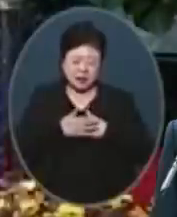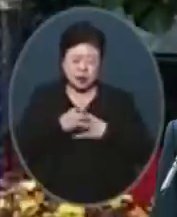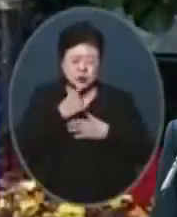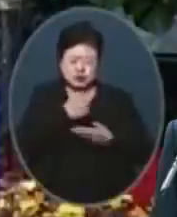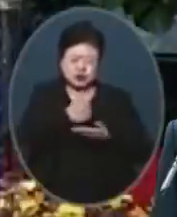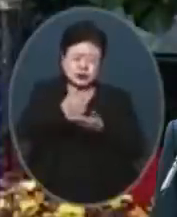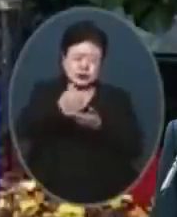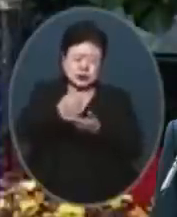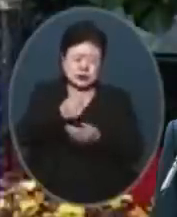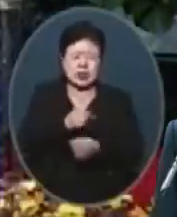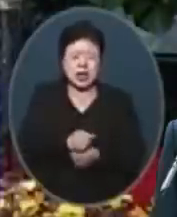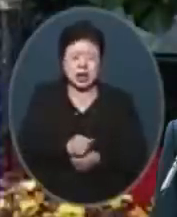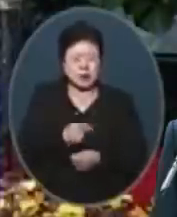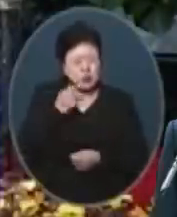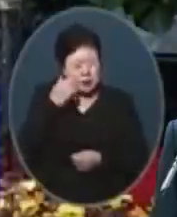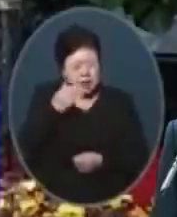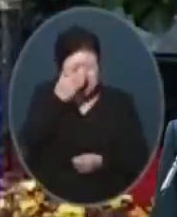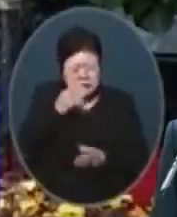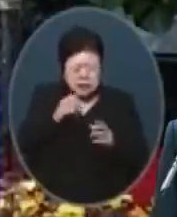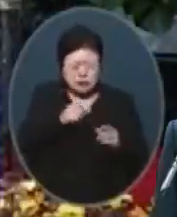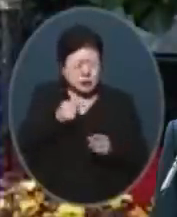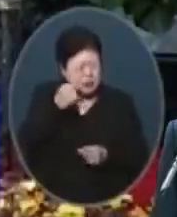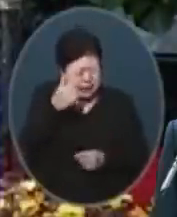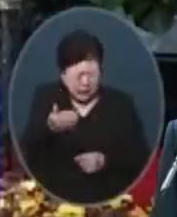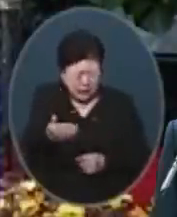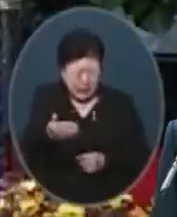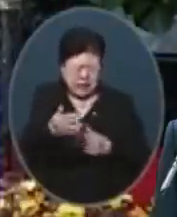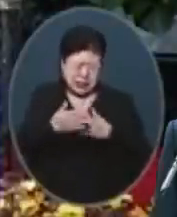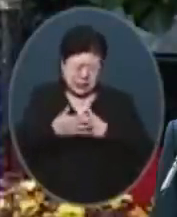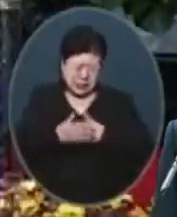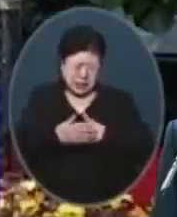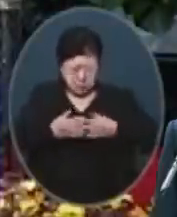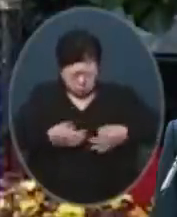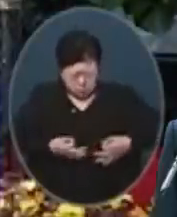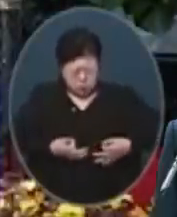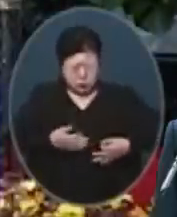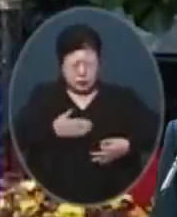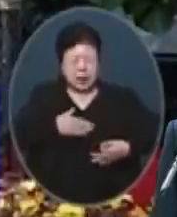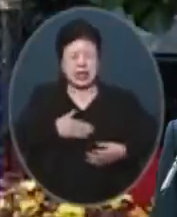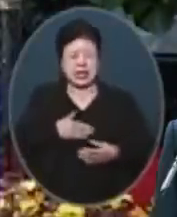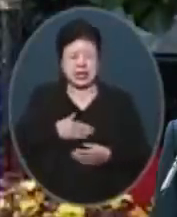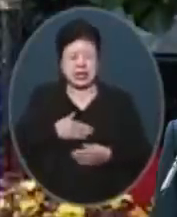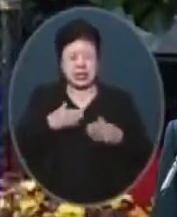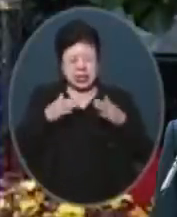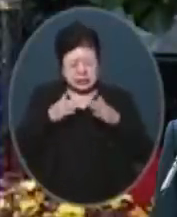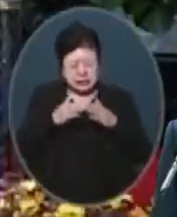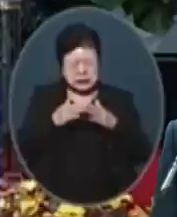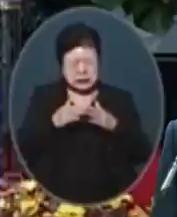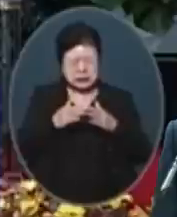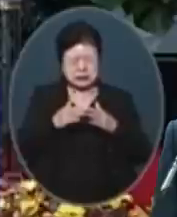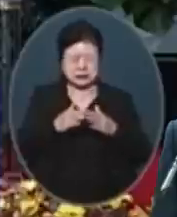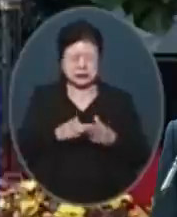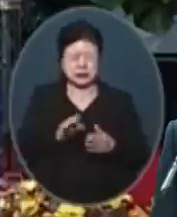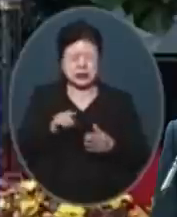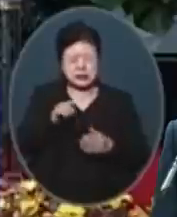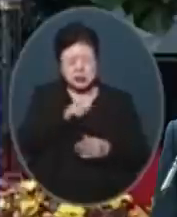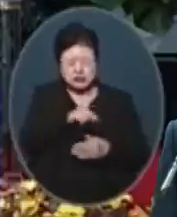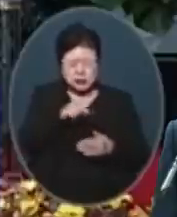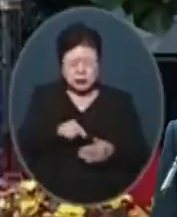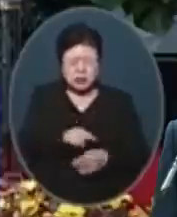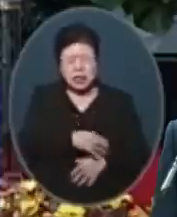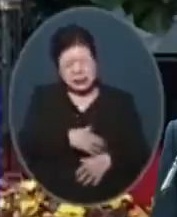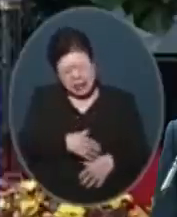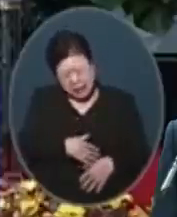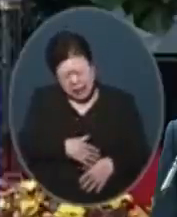주여 내가 무엇으로 이스라엘을 구원하시리까? 보소서 나의 집은 므낫세 중에서 극히